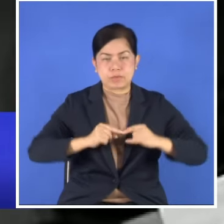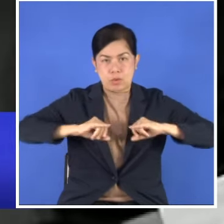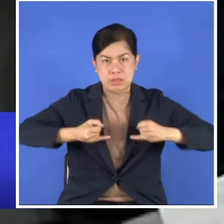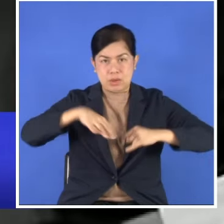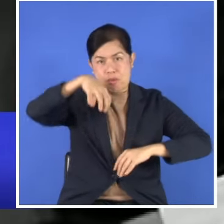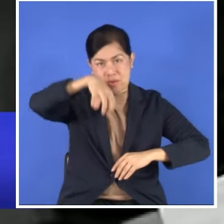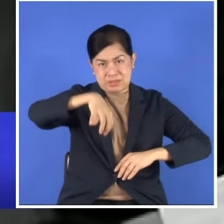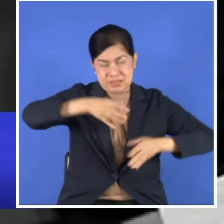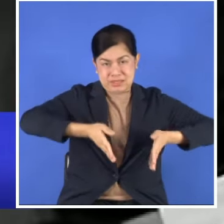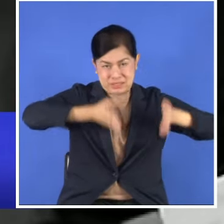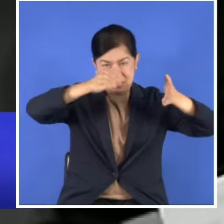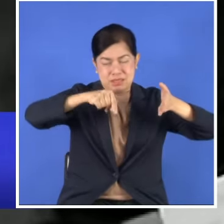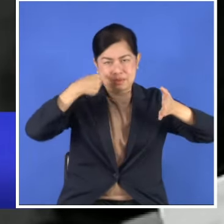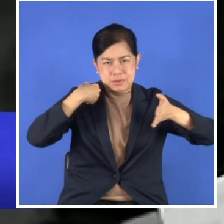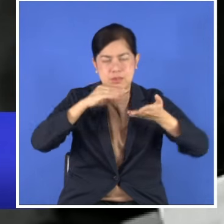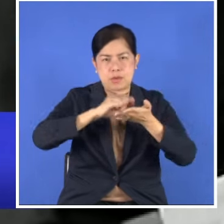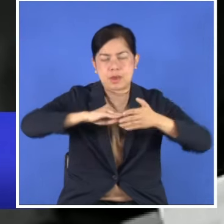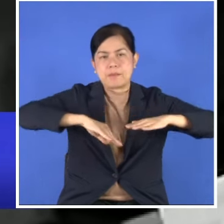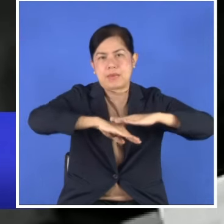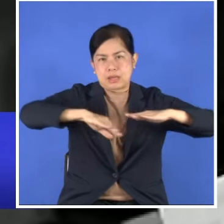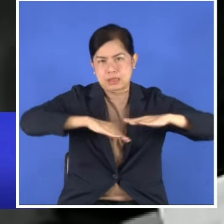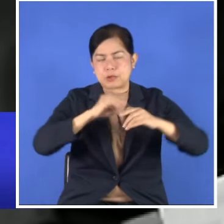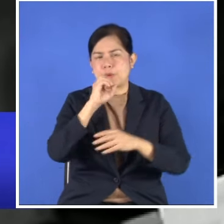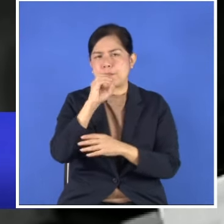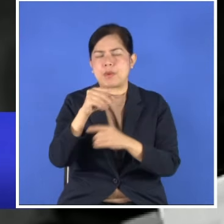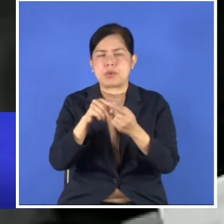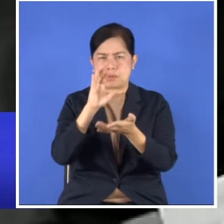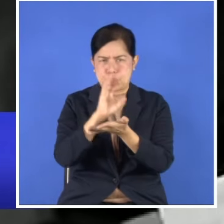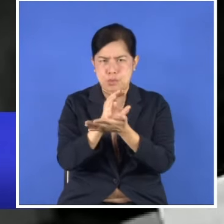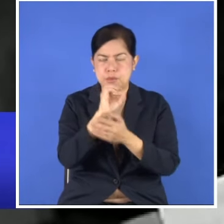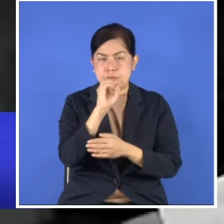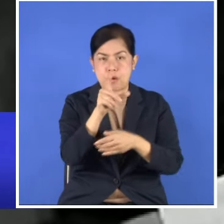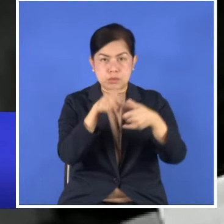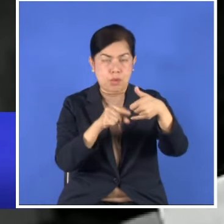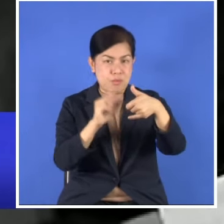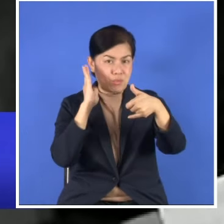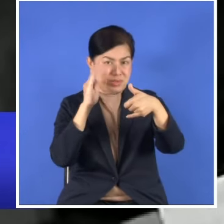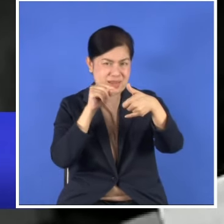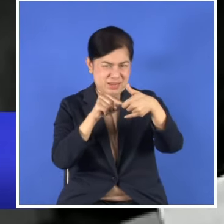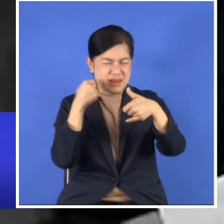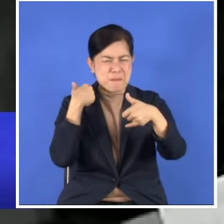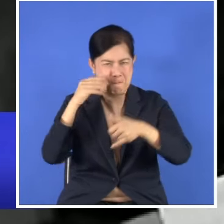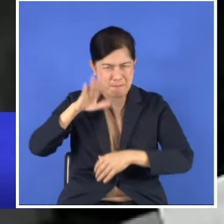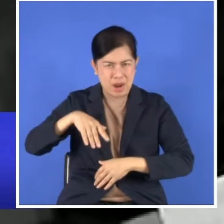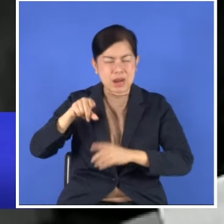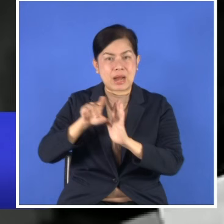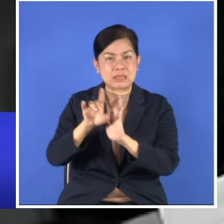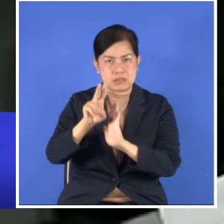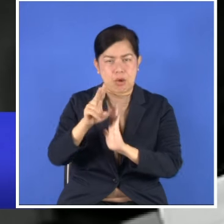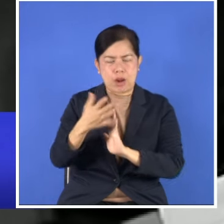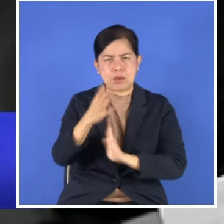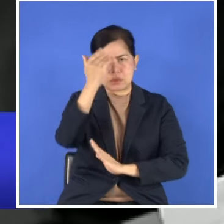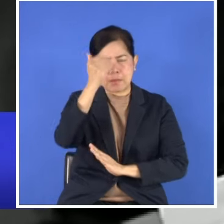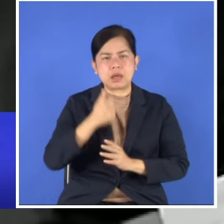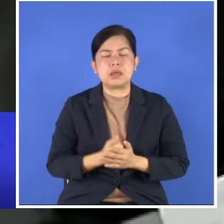ลยนำหลักฐานนี้ไปแจ้งความกับตำรวจบอกว่าชายคนนี้เข้ามาครั้งที่2แล้วนะพฤติการคือจะเข้าจากตึกข้างๆ